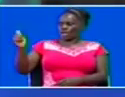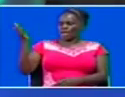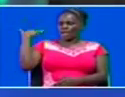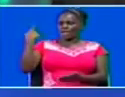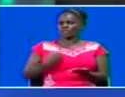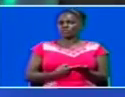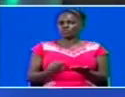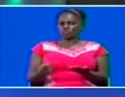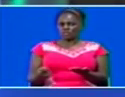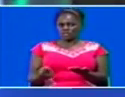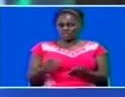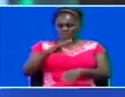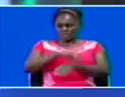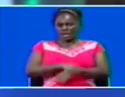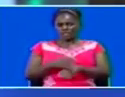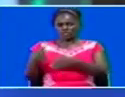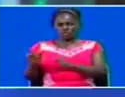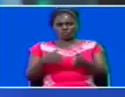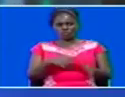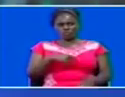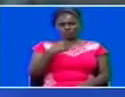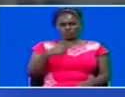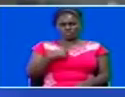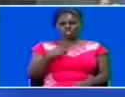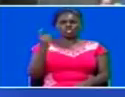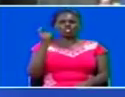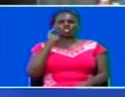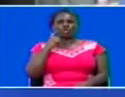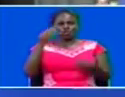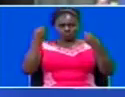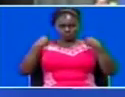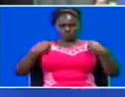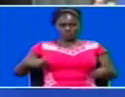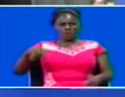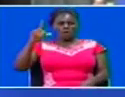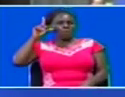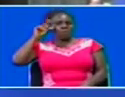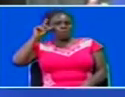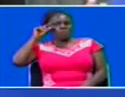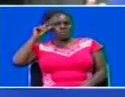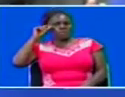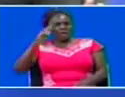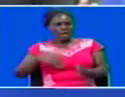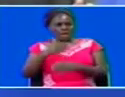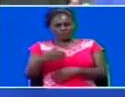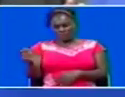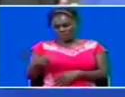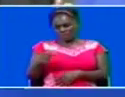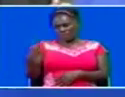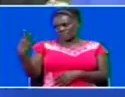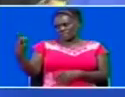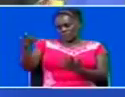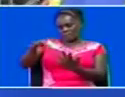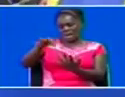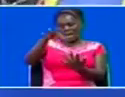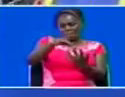iliyopita atapata fursa ya kutembelea duka la mavazi la Rebeta Fashions mjini Mombasa kila baada ya miezi mitatu kujichagulia